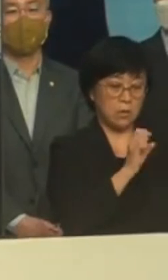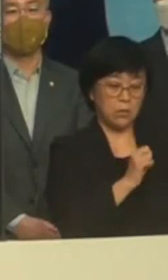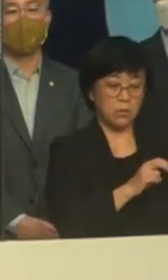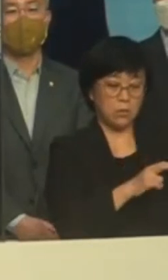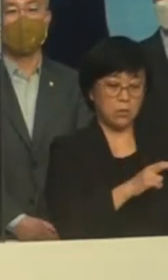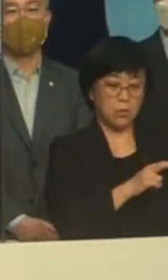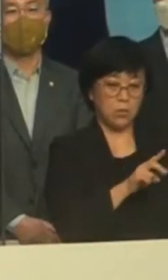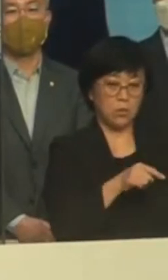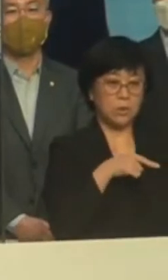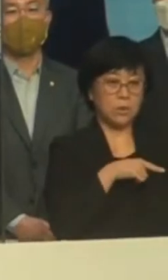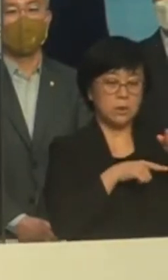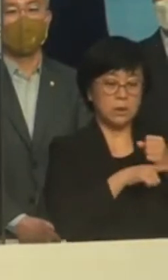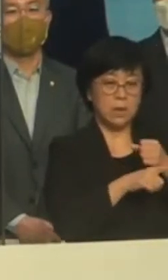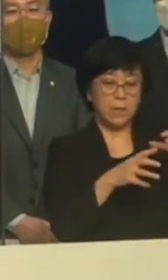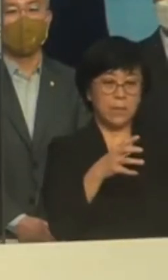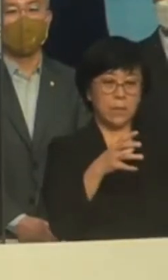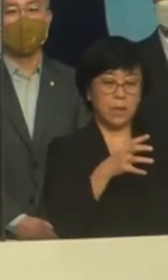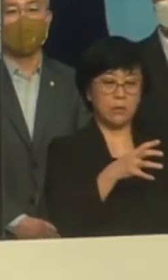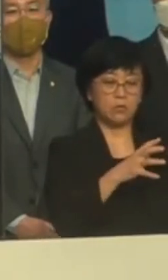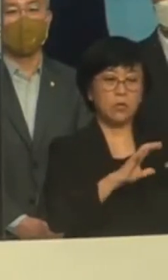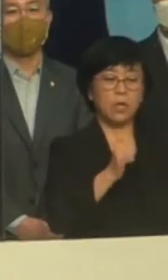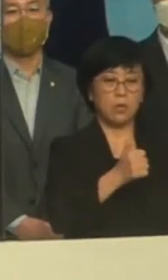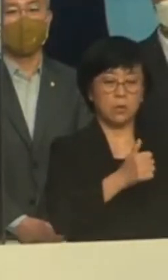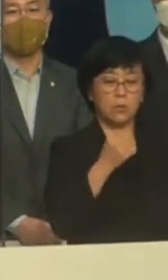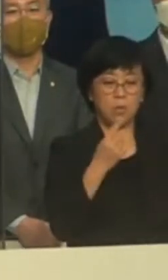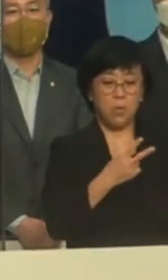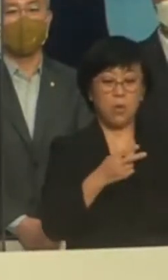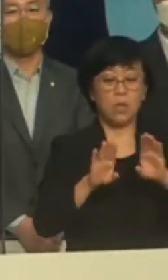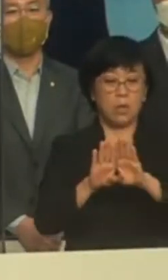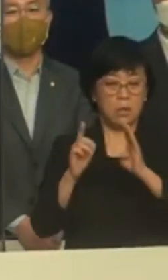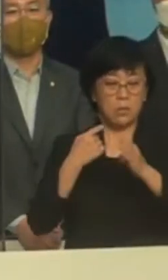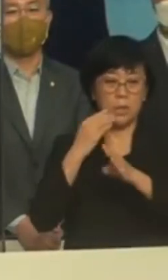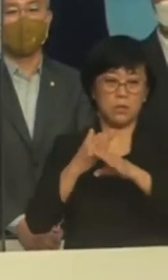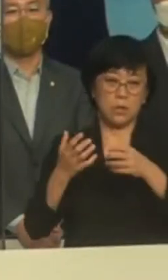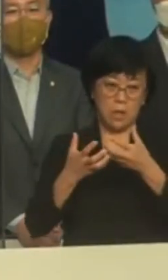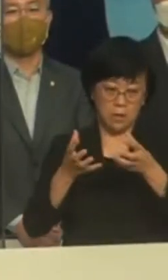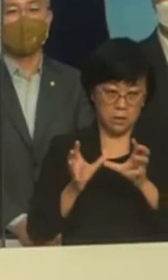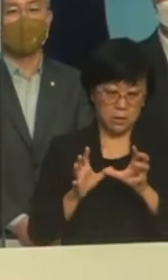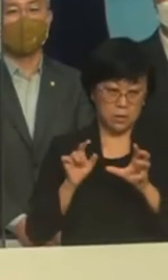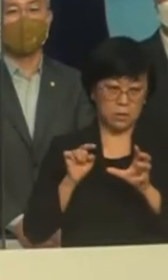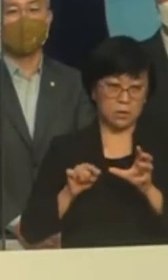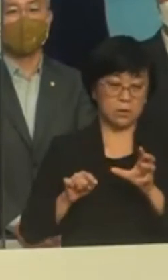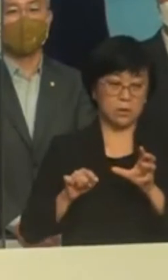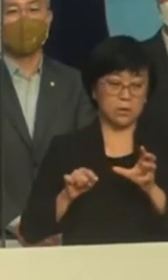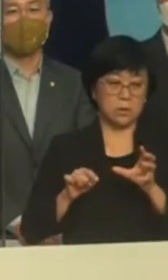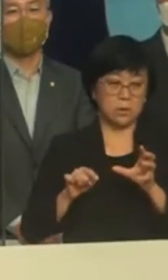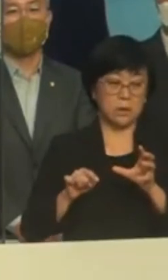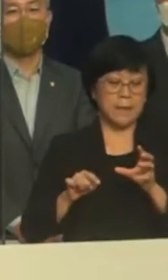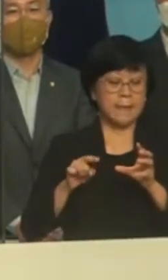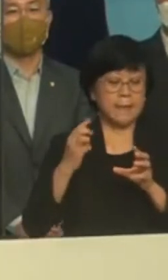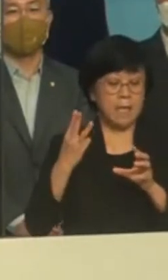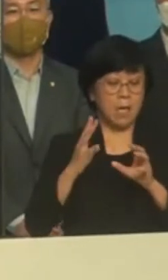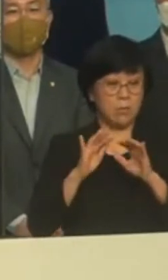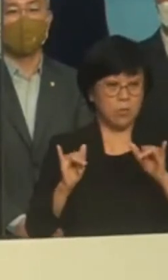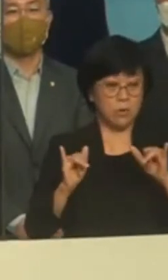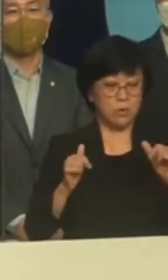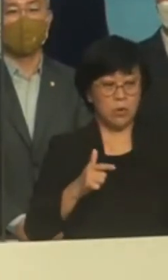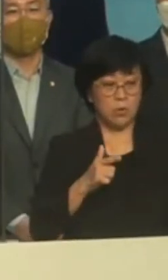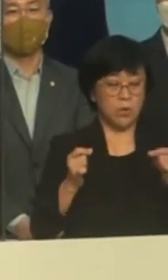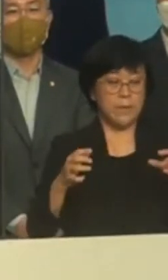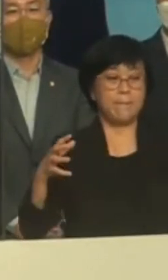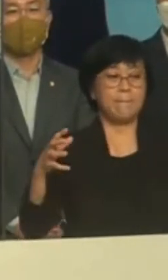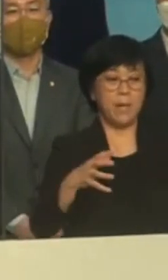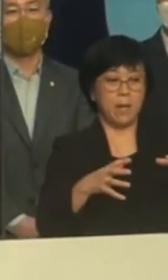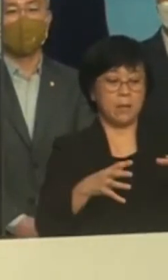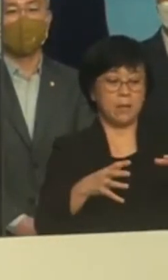더불어민주당의 뜻을 함께하는 의원들뿐만 아니라 열린민주당 의원님들 3분 전원이 이 자리에